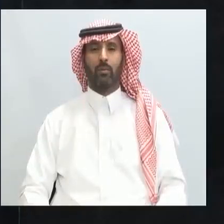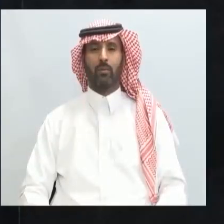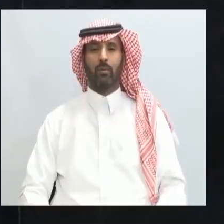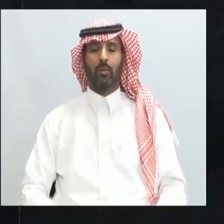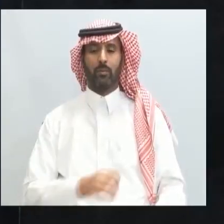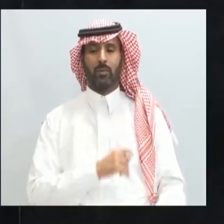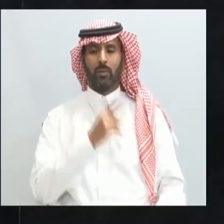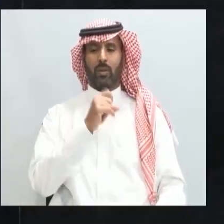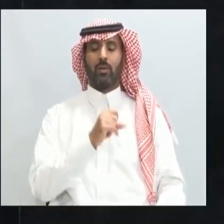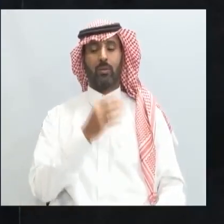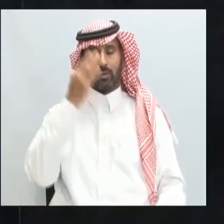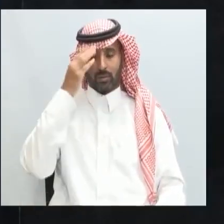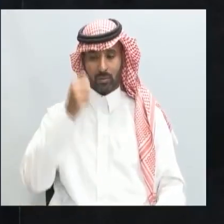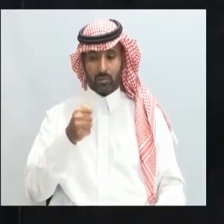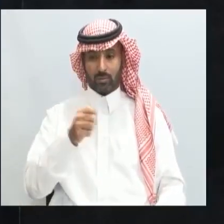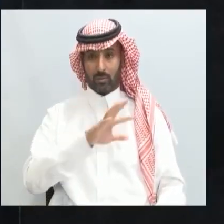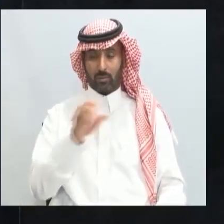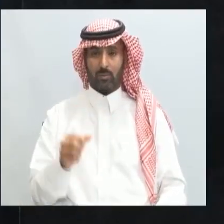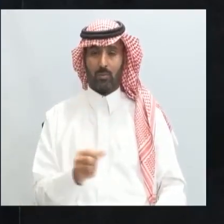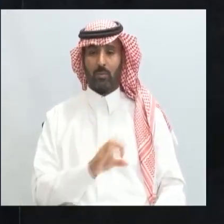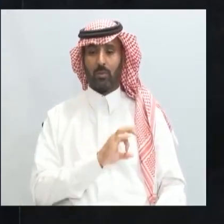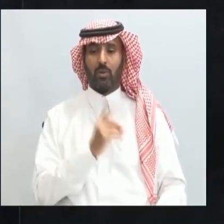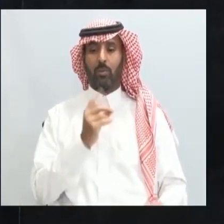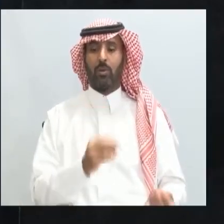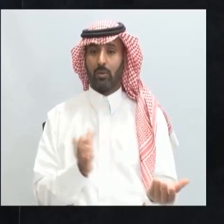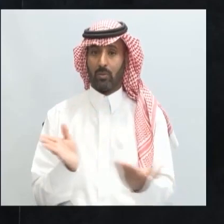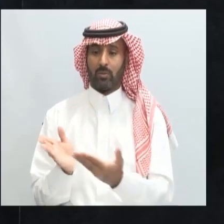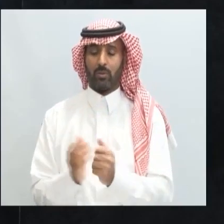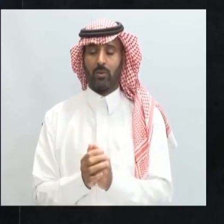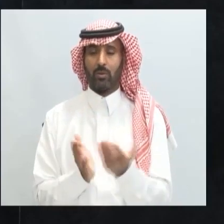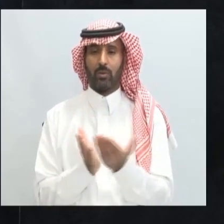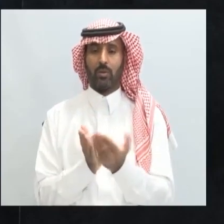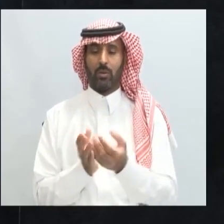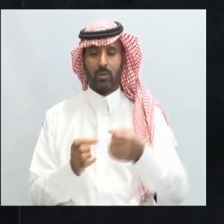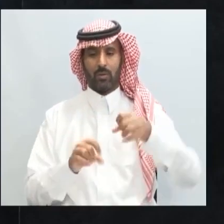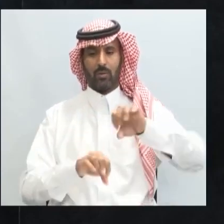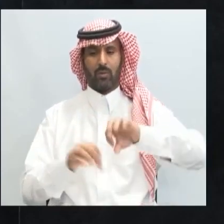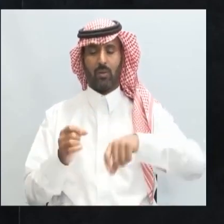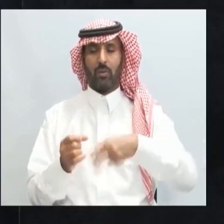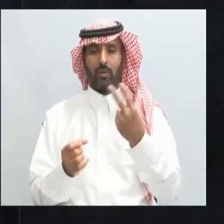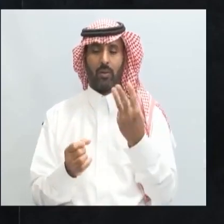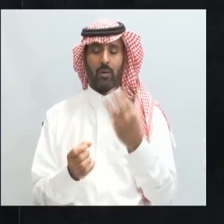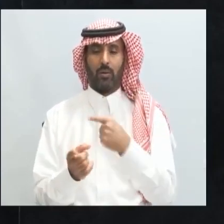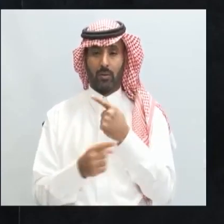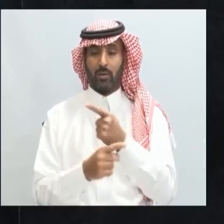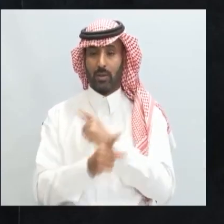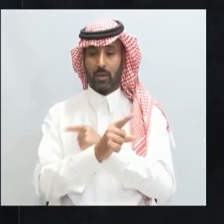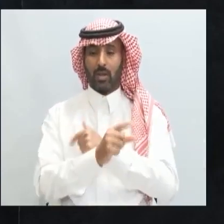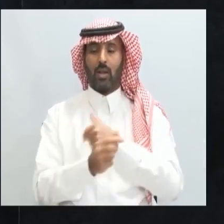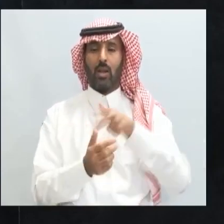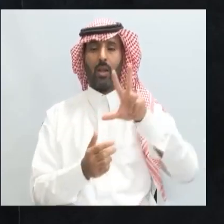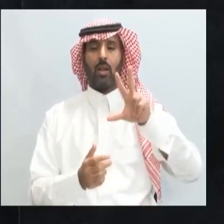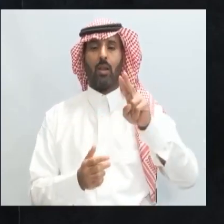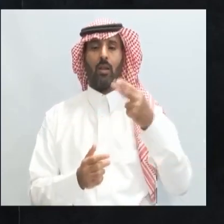بسم الله الرحمن الرحيم السلام عليكم ورحمه الله وبركاته اهلا وسهلا بكم في درس جديد من دروس كيمياء اثلاث معكم معلمتكم